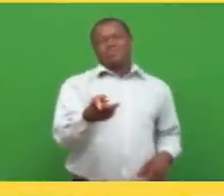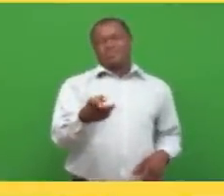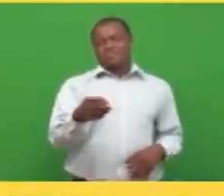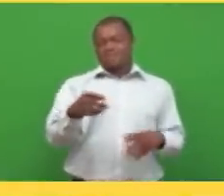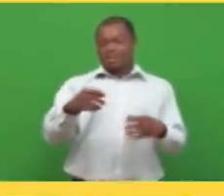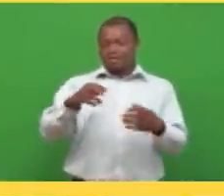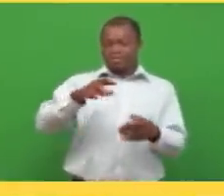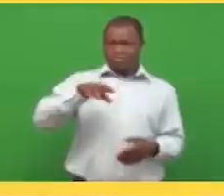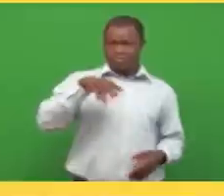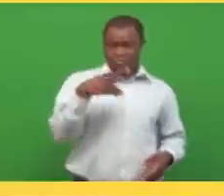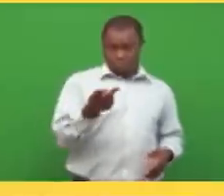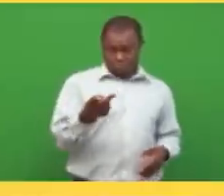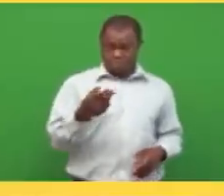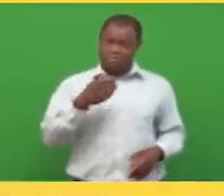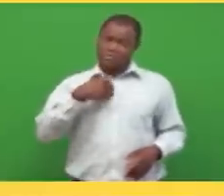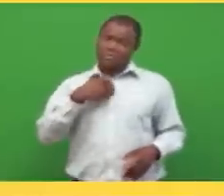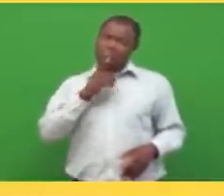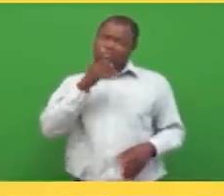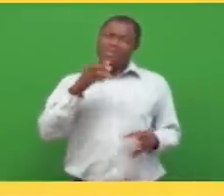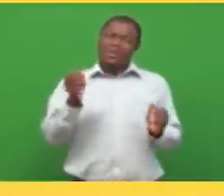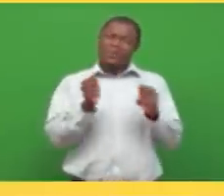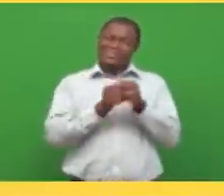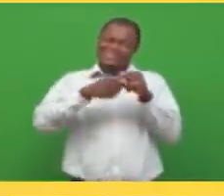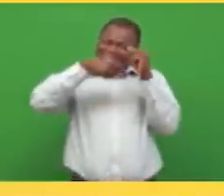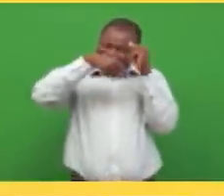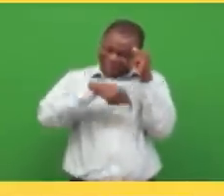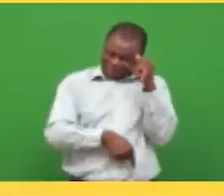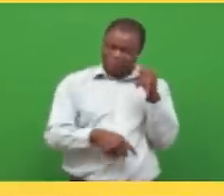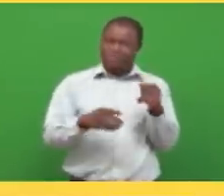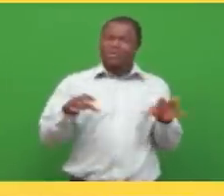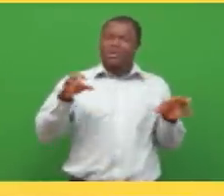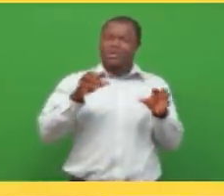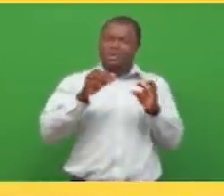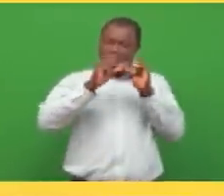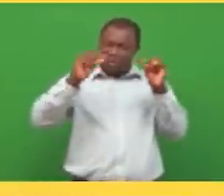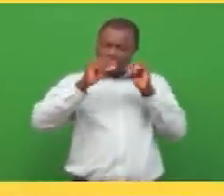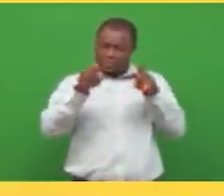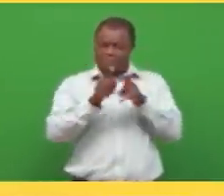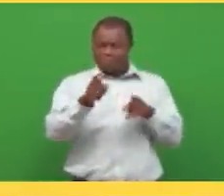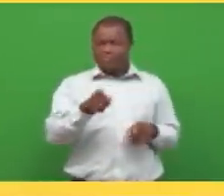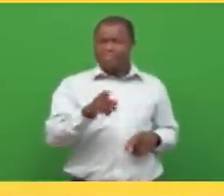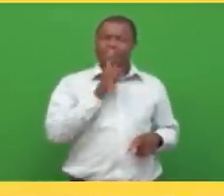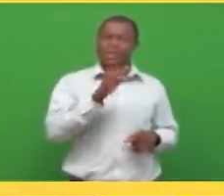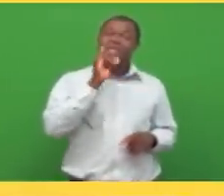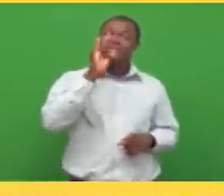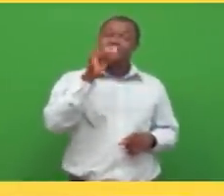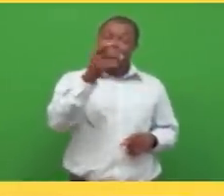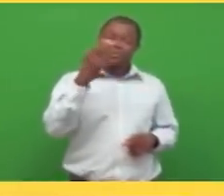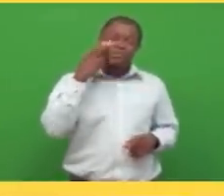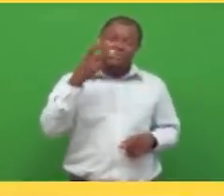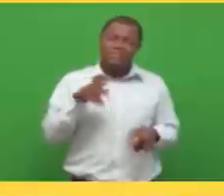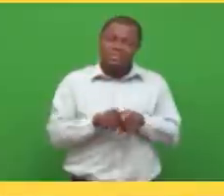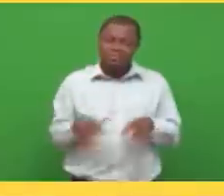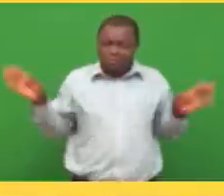toya zvechiti nokundotanga nemashoko iwaya neudzamaya toya zvechiti mukabona kashiri kachimukira